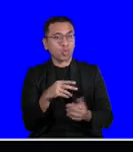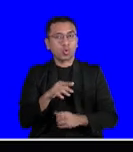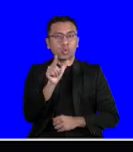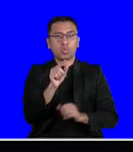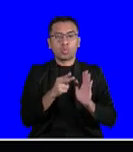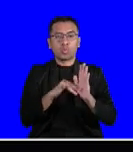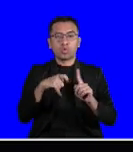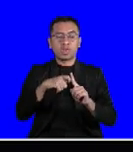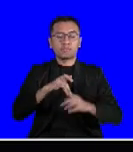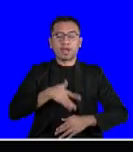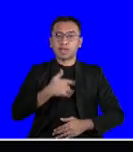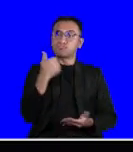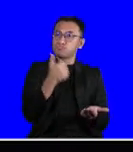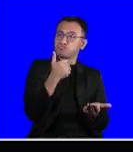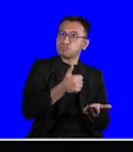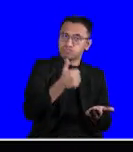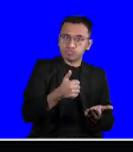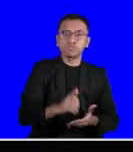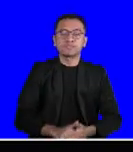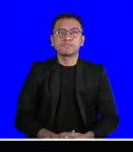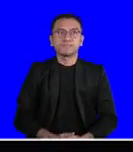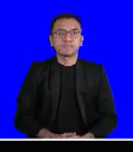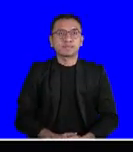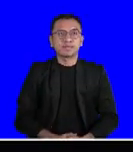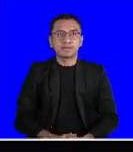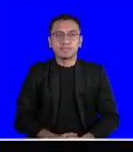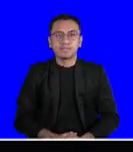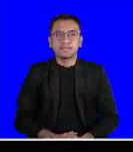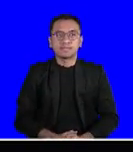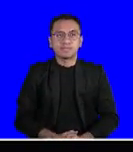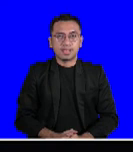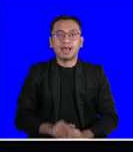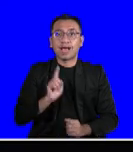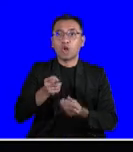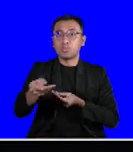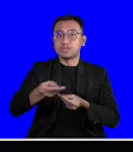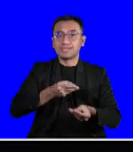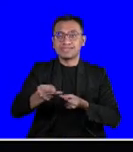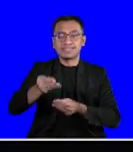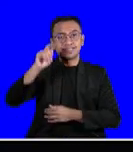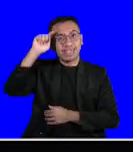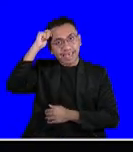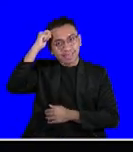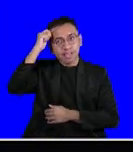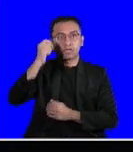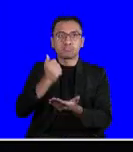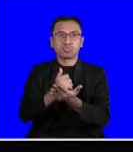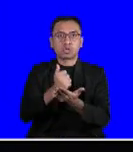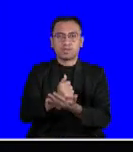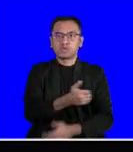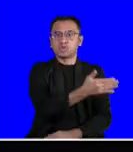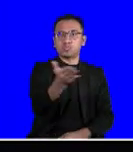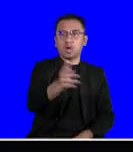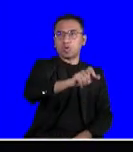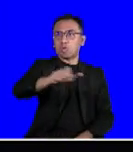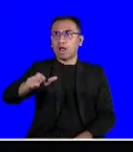dibutuhkan oleh konsumen sasaran kita. Ingat ya, kalau kita berbisnis, maka konsumen kita sebenarnya bukan semua